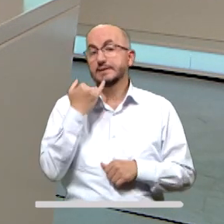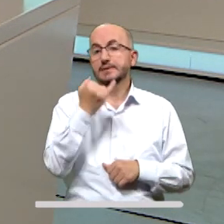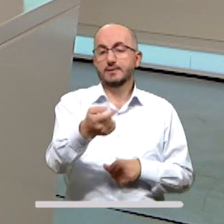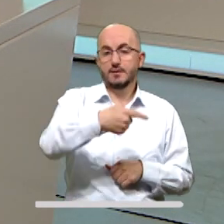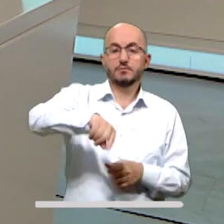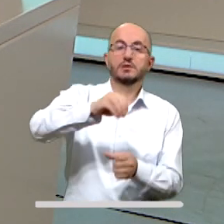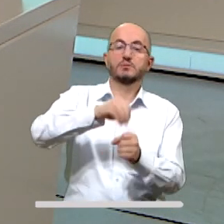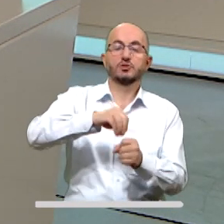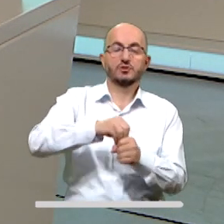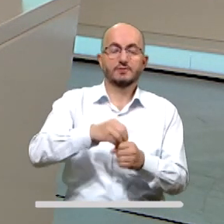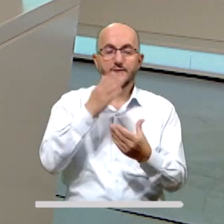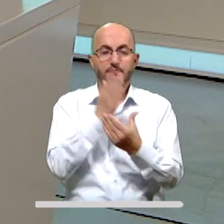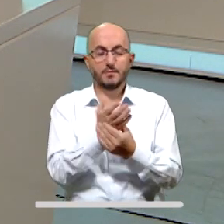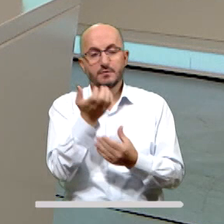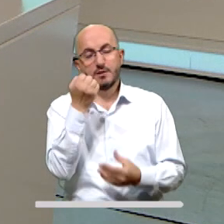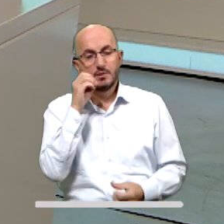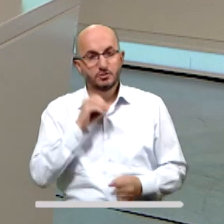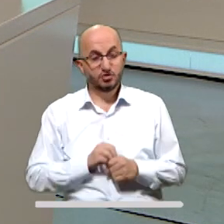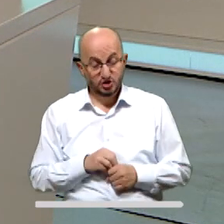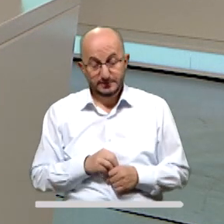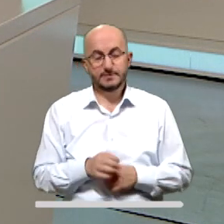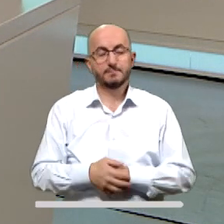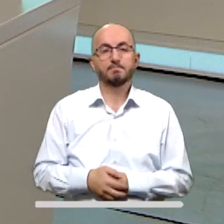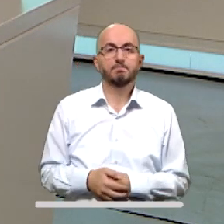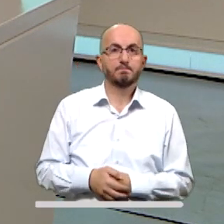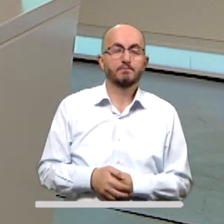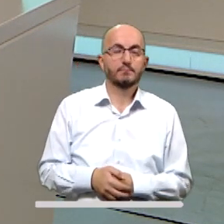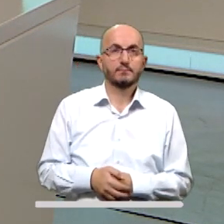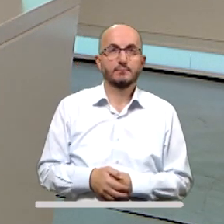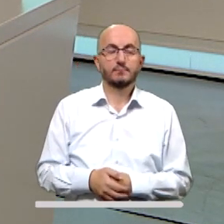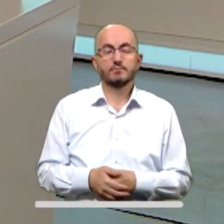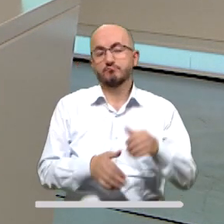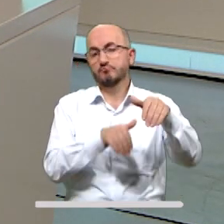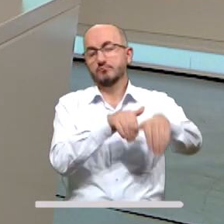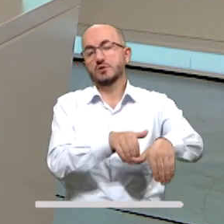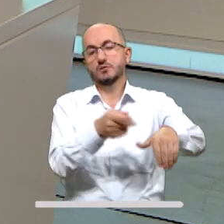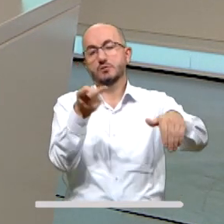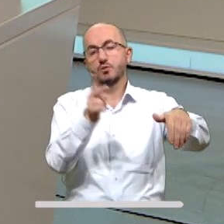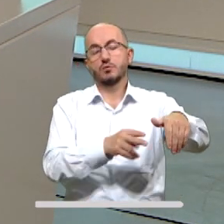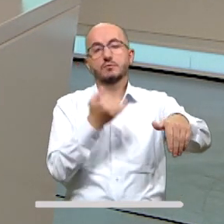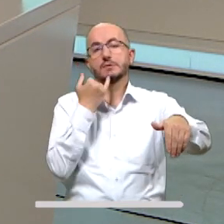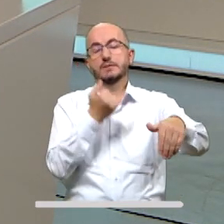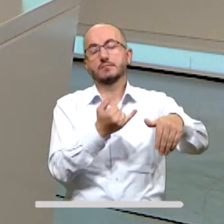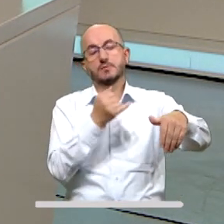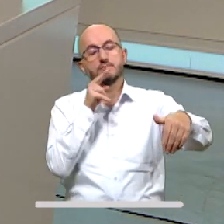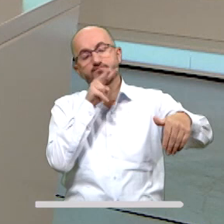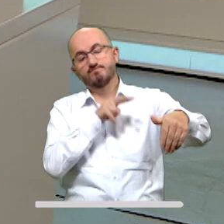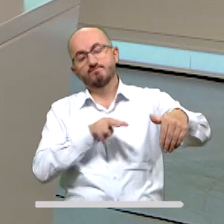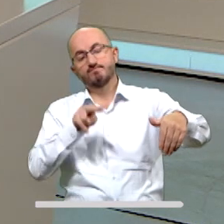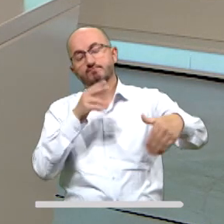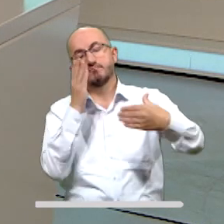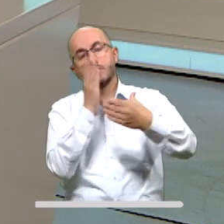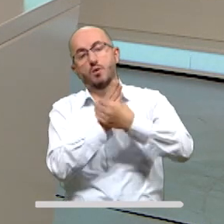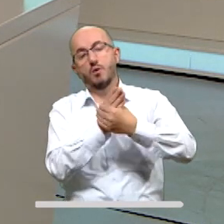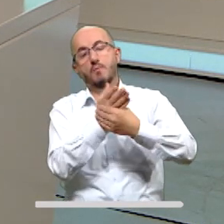bizim içindir. Yani hani işte mezarı, ölüyü ziyaret etmek, ibret almak. Bak, ölümü